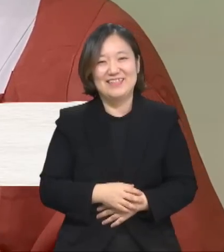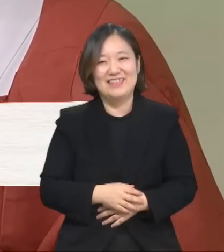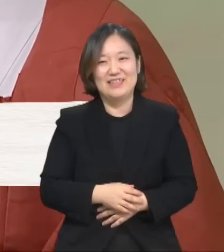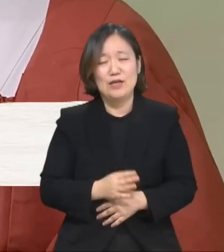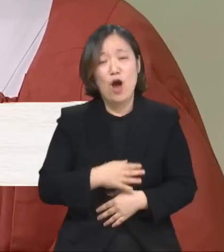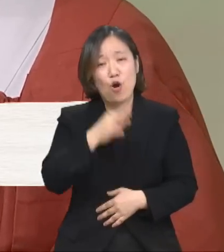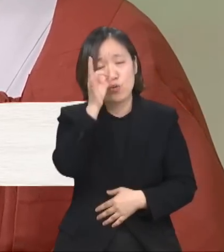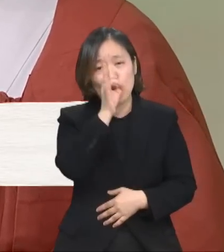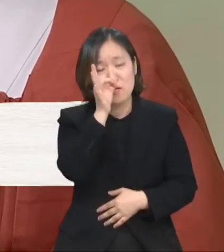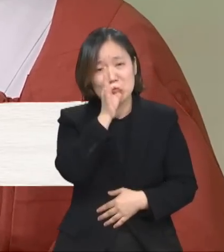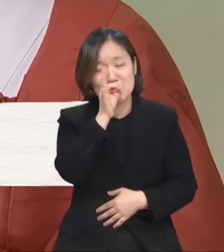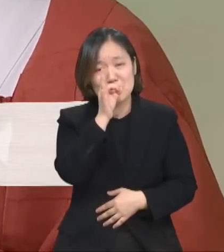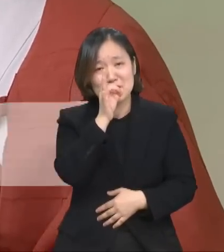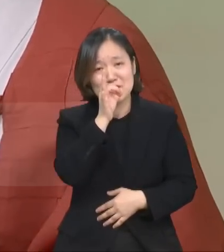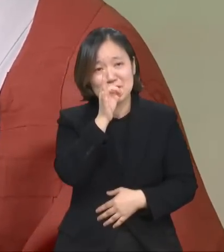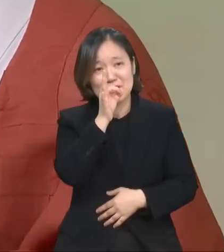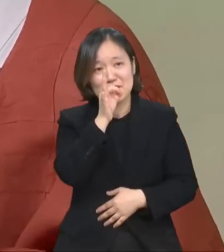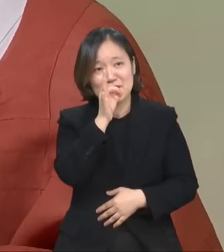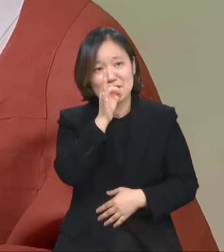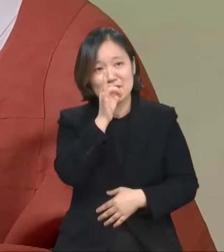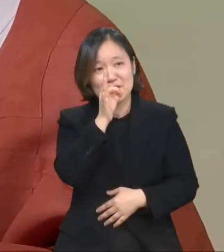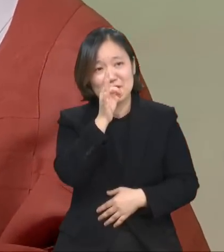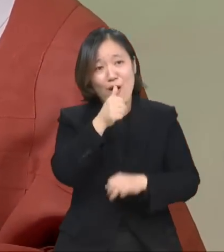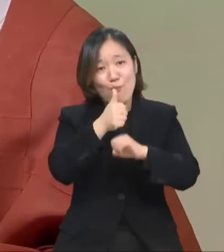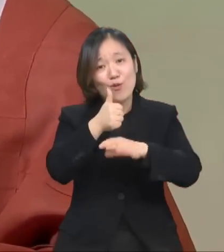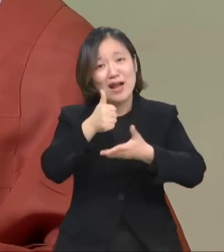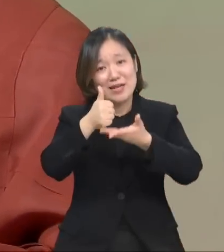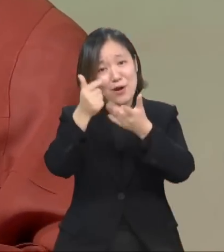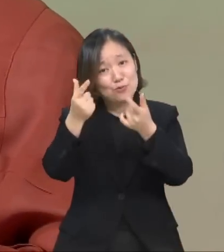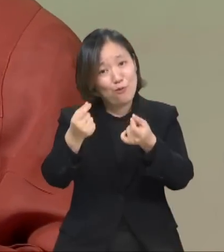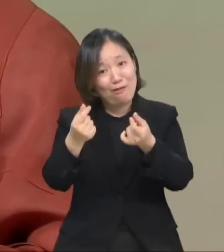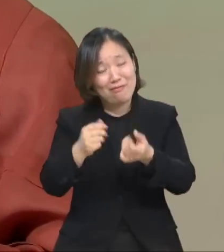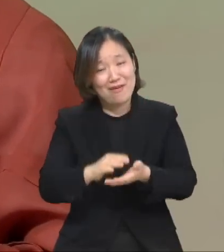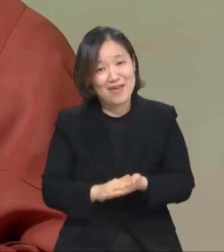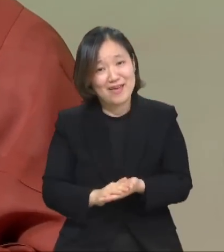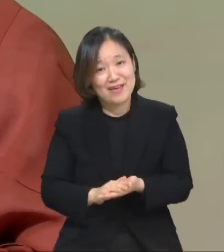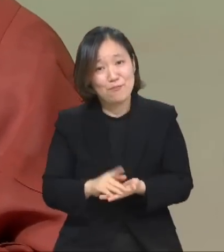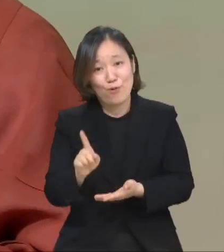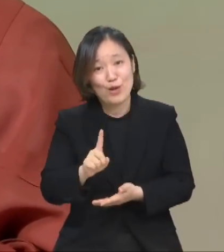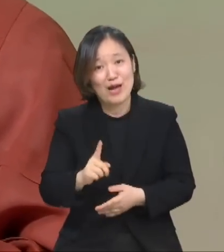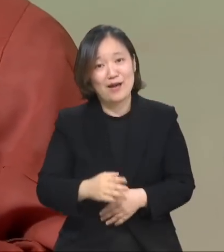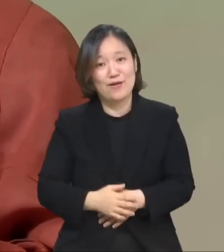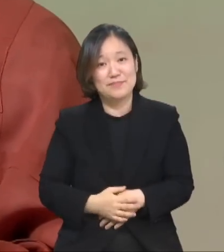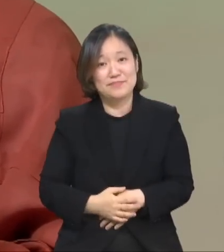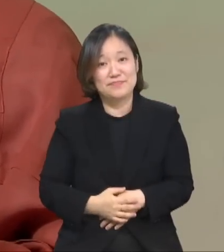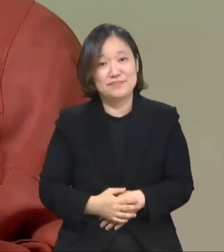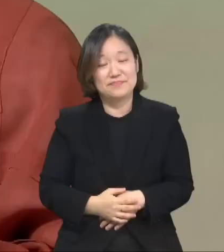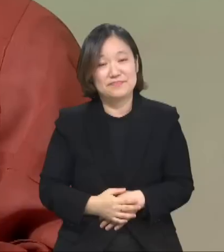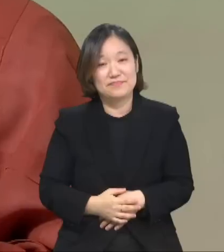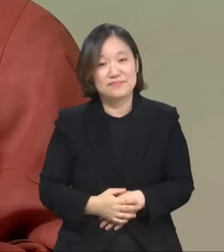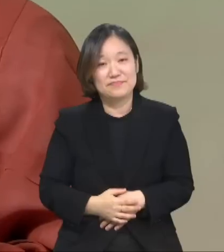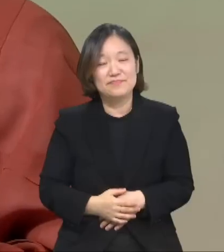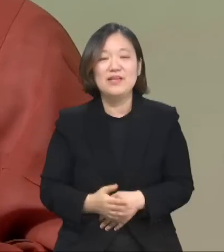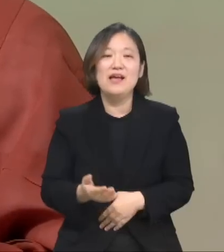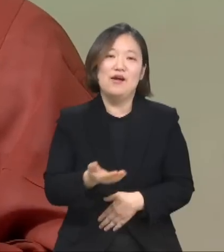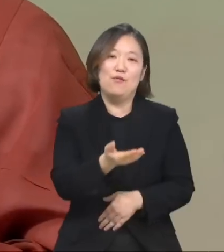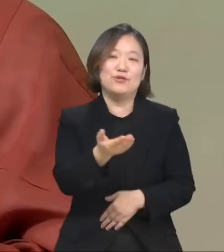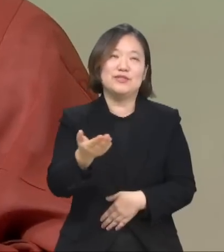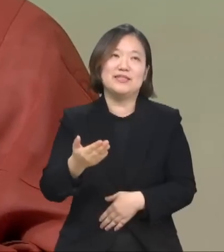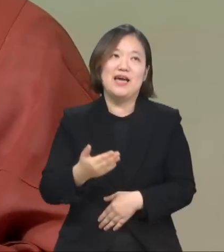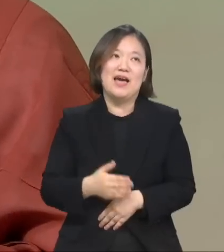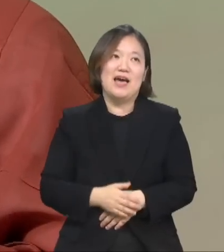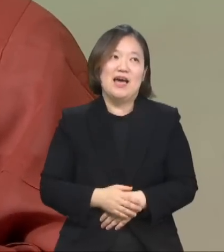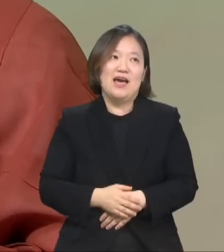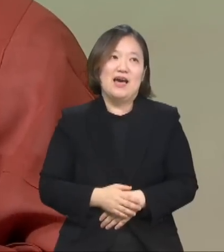돼지는 보살님이야 여러분 그 우리 수많은 그런 불보살님들이